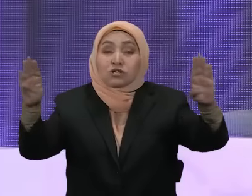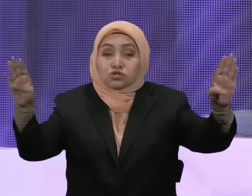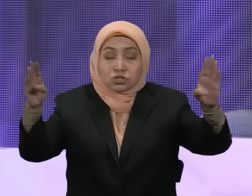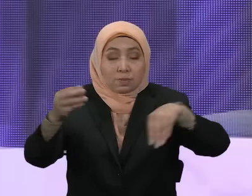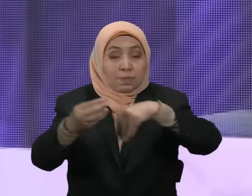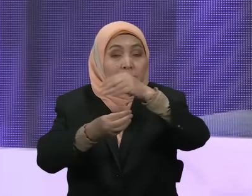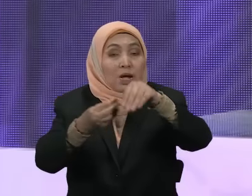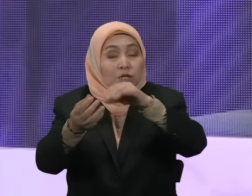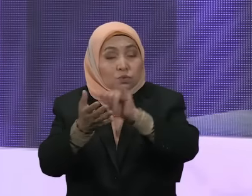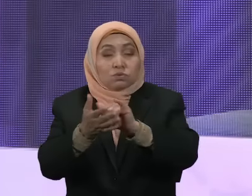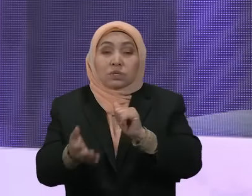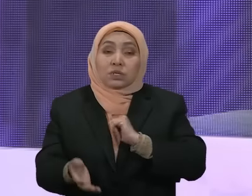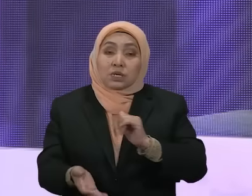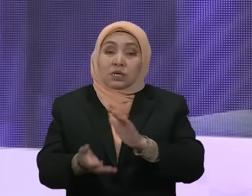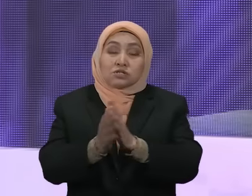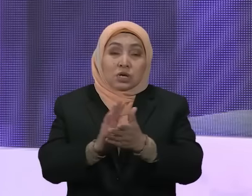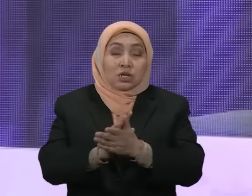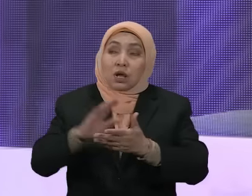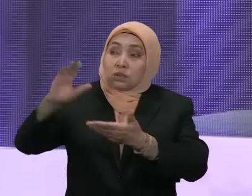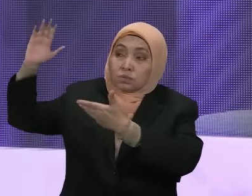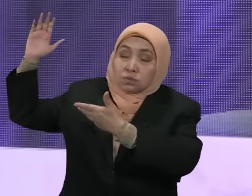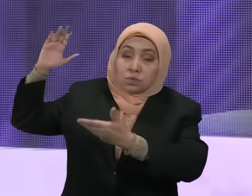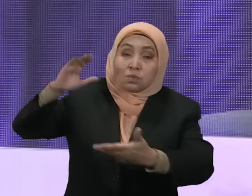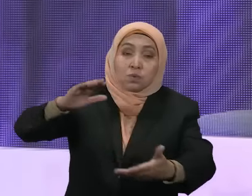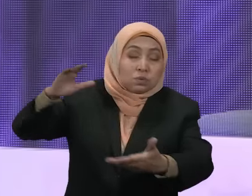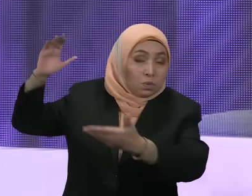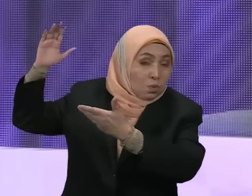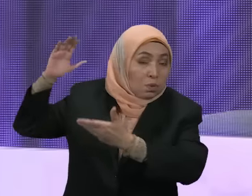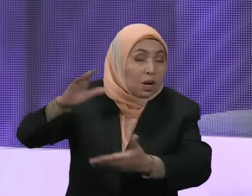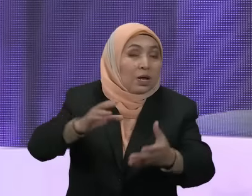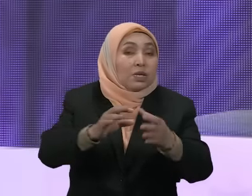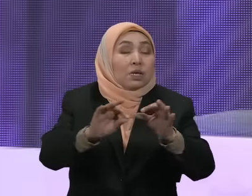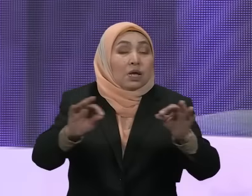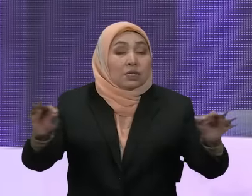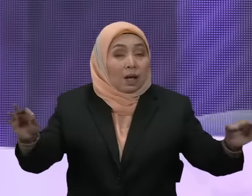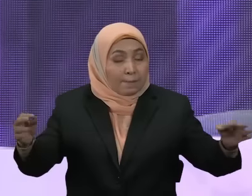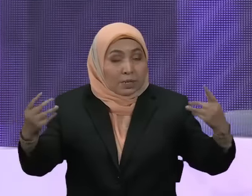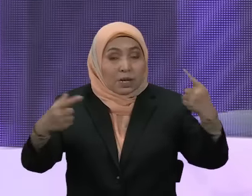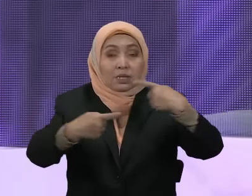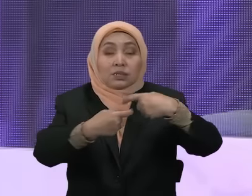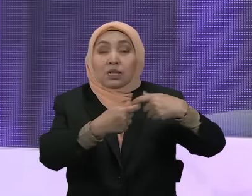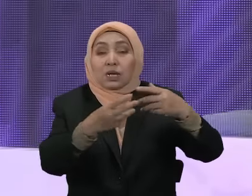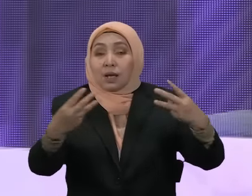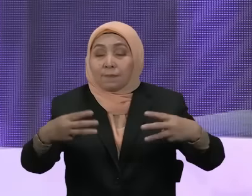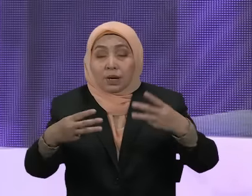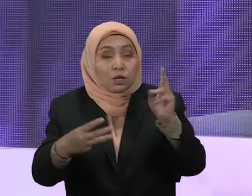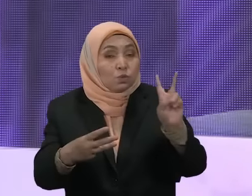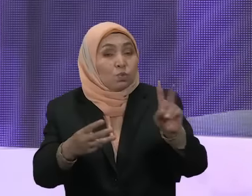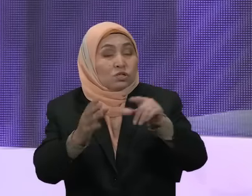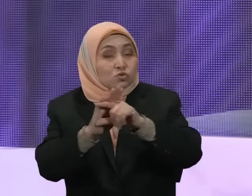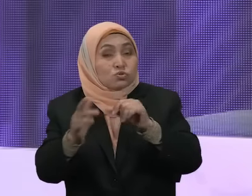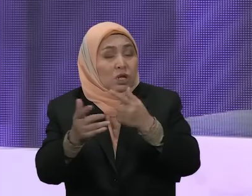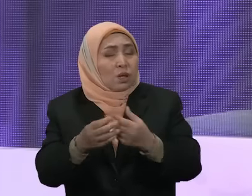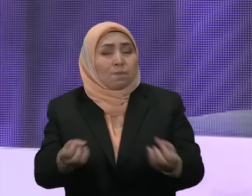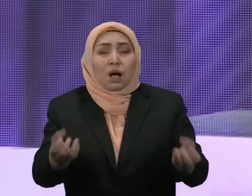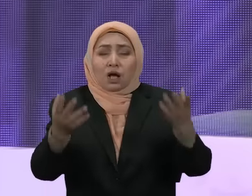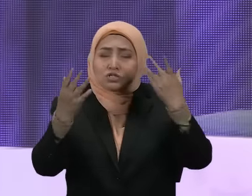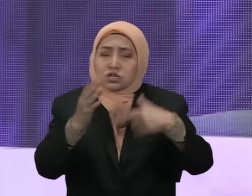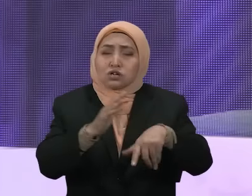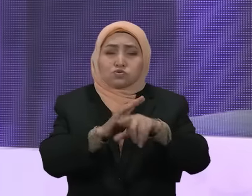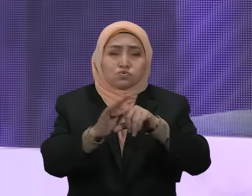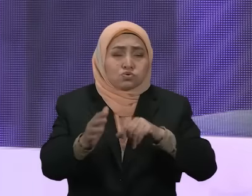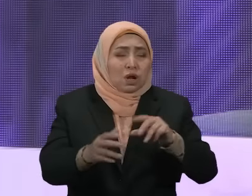sendiri, maka turunlah ayat-ayat yang berkaitan dengan perang. Dan surah Al-Anfal, surah At-Taubah, dua surah daripada banyak-banyak surah Madaniyah